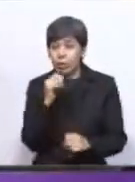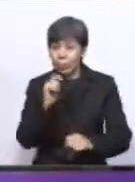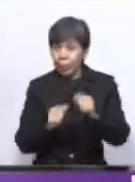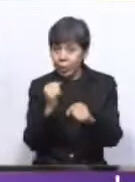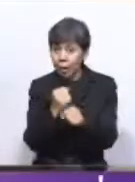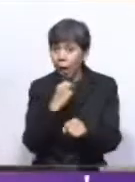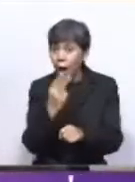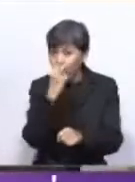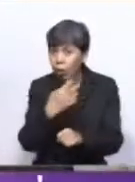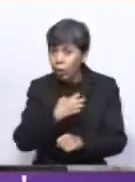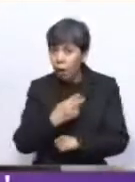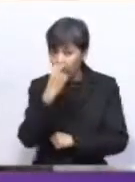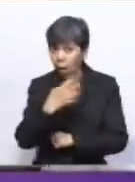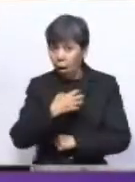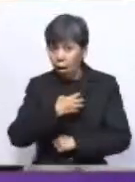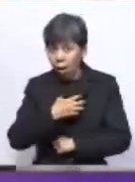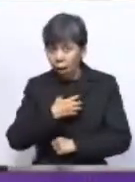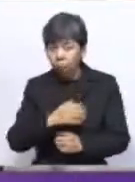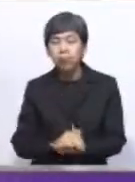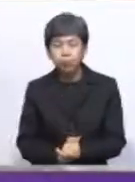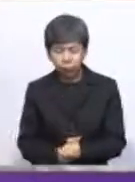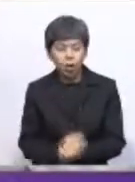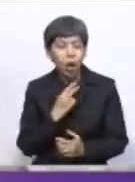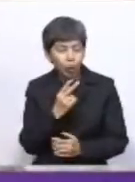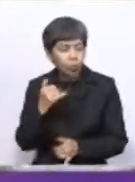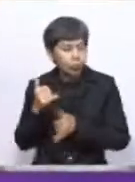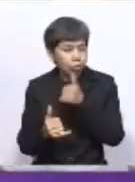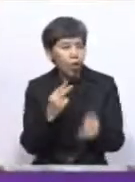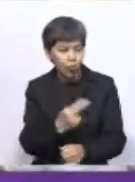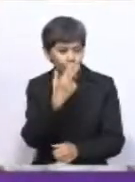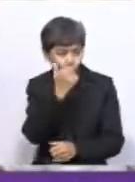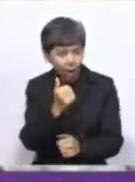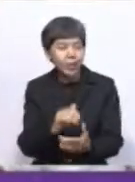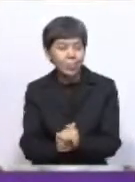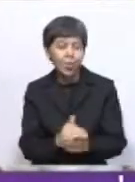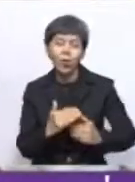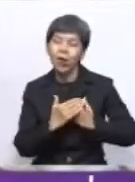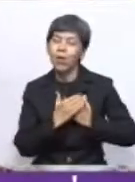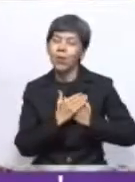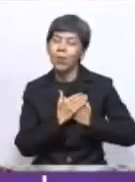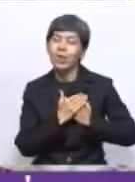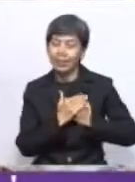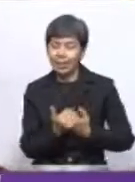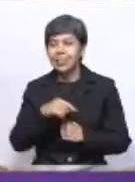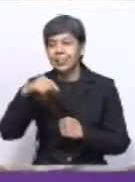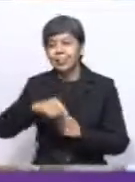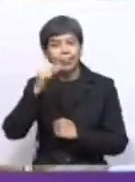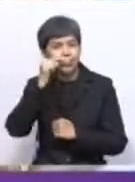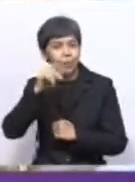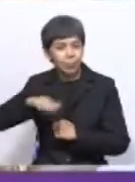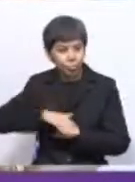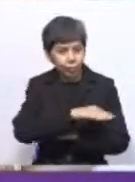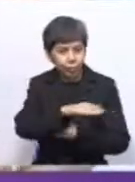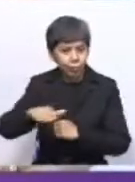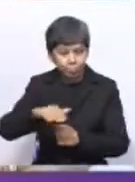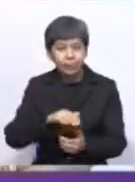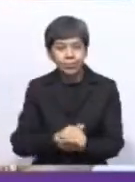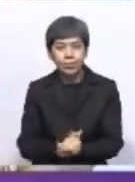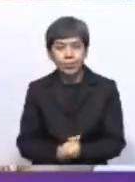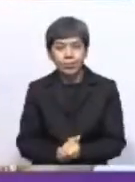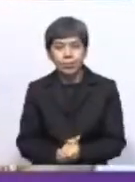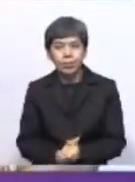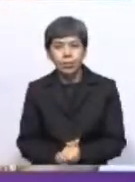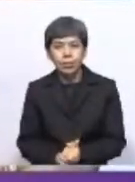และถ้าคุณผู้ชมอยากรับชมอะไรแบบนี้นะครับก็มารับชมกันได้ที่งานอุ่นไอรักคลายความหนาวที่บริเวณพระลานพระราชวังดุสิตและสนามเสือป่า